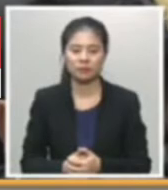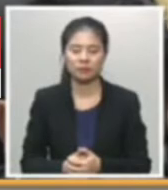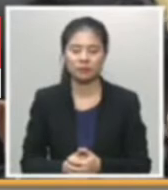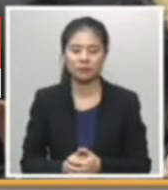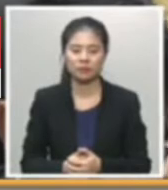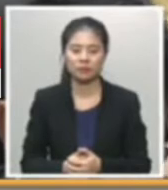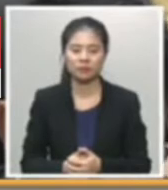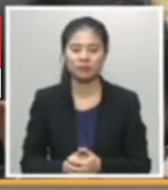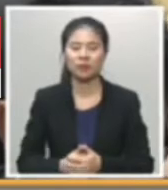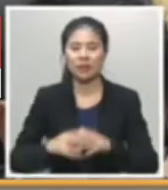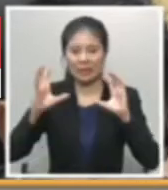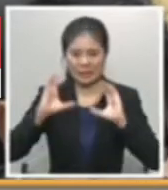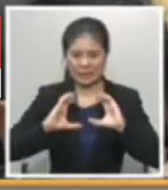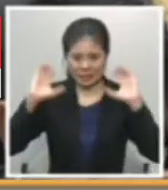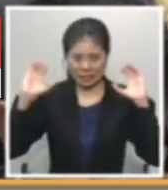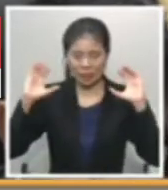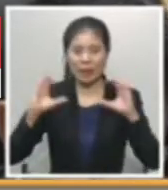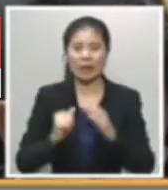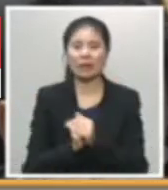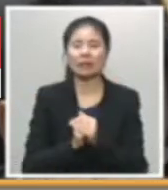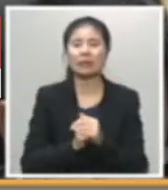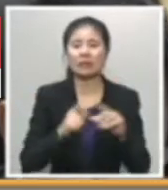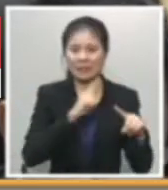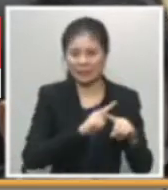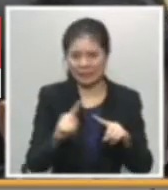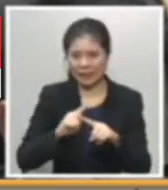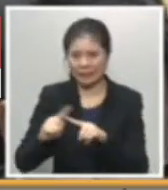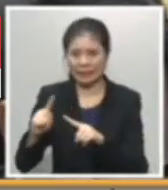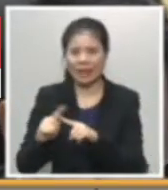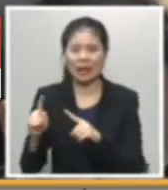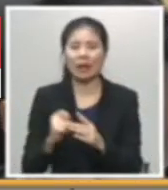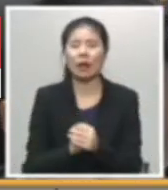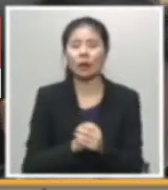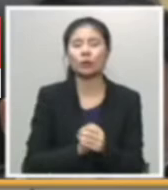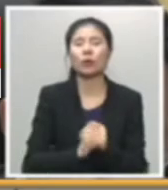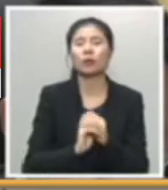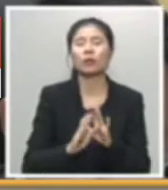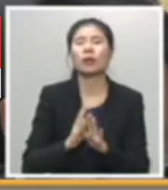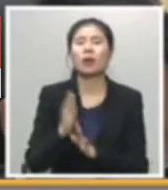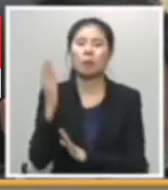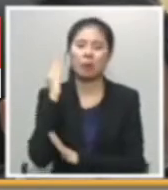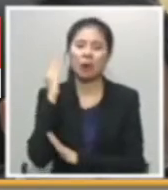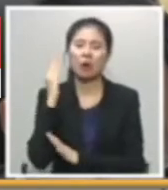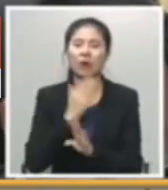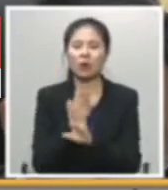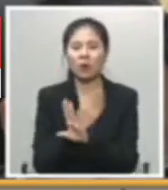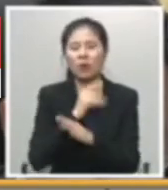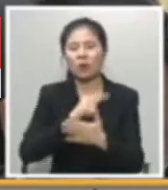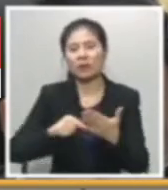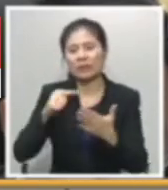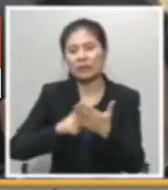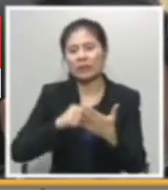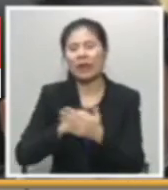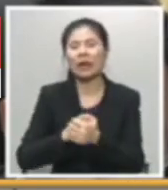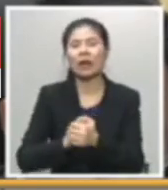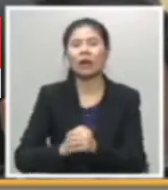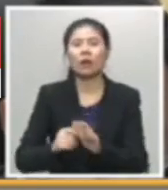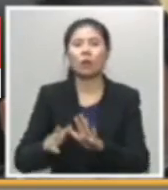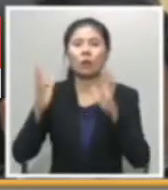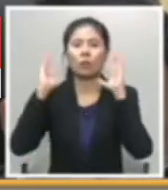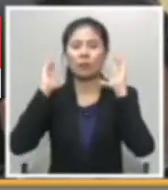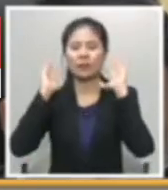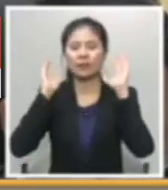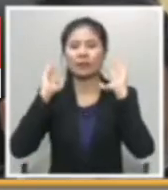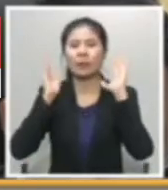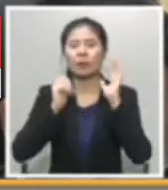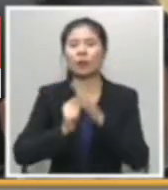ายๆพรรคได้หาเสียงไว้ก็ไม่ได้มีการบรรจุลงในคำแถลงการอันนั้นมาเล